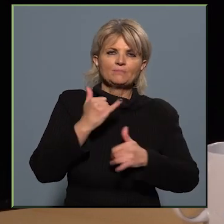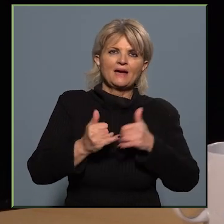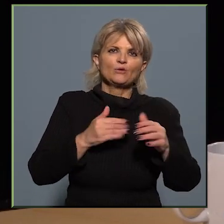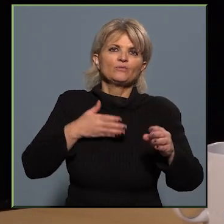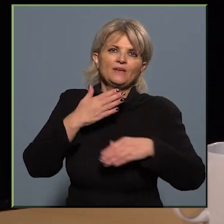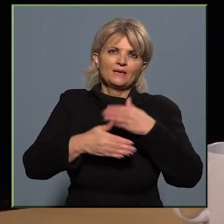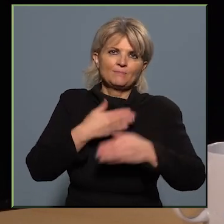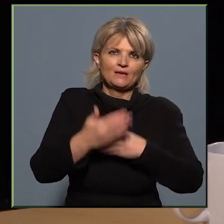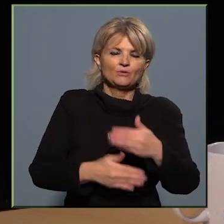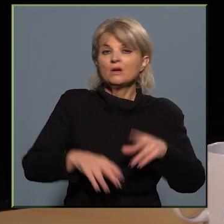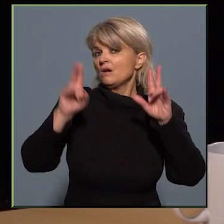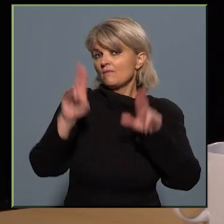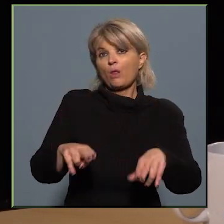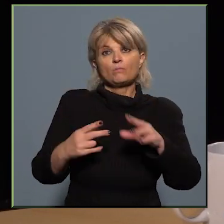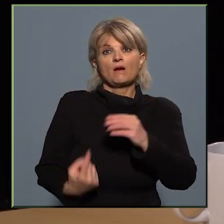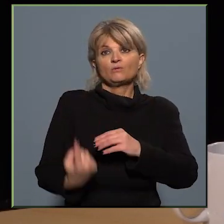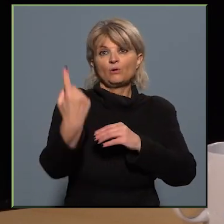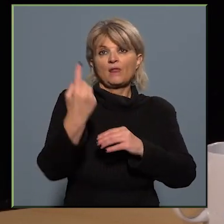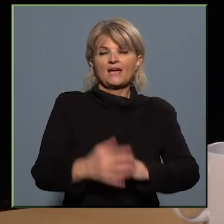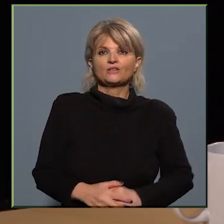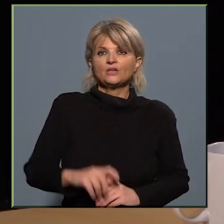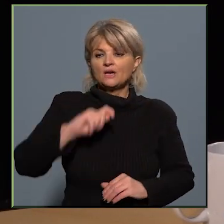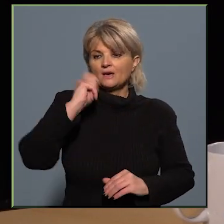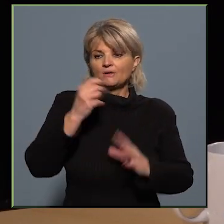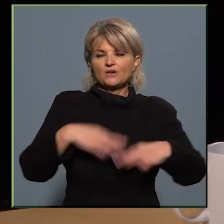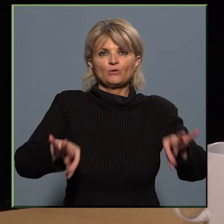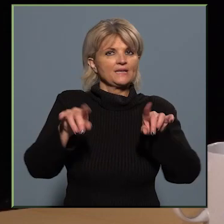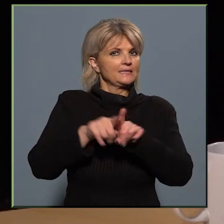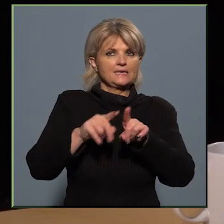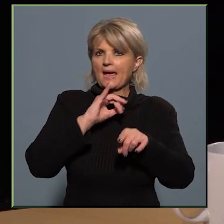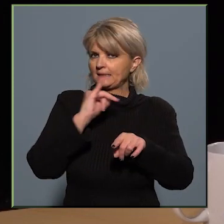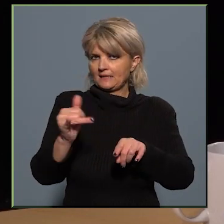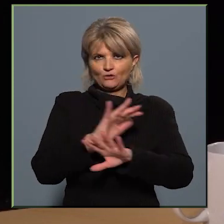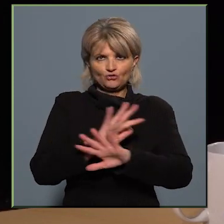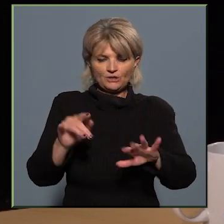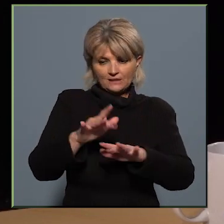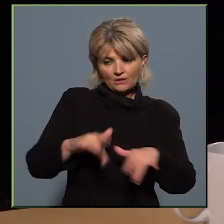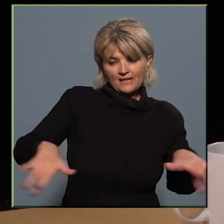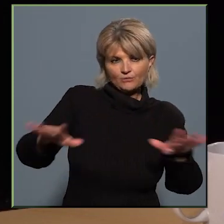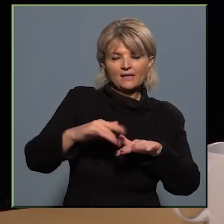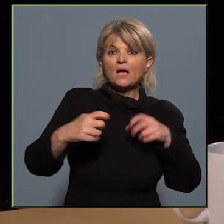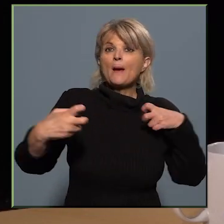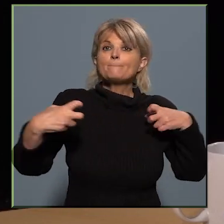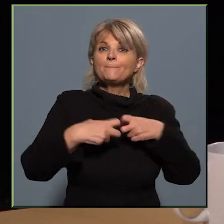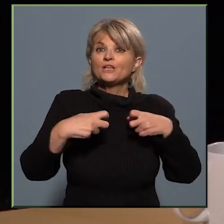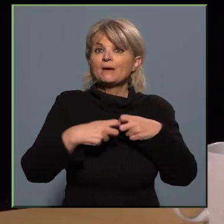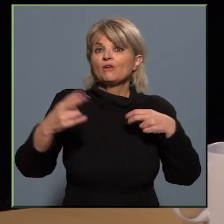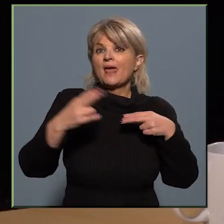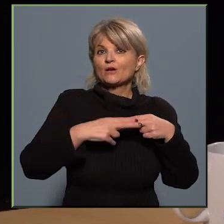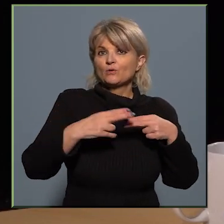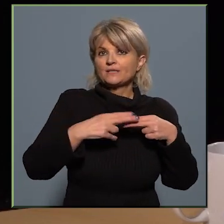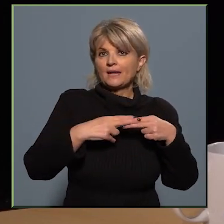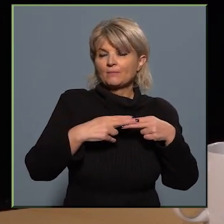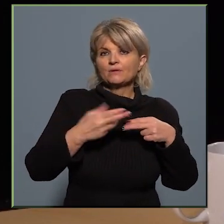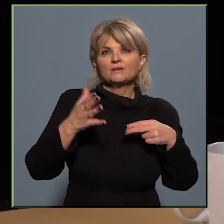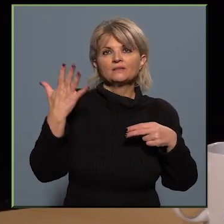végigmenjen. Valóban egyedülálló, hiszen Magyarországon még ilyen nem létesült, a térségben pedig Bécsben volt a legközelebbi, de azt elbontották nem olyan